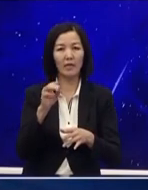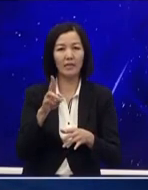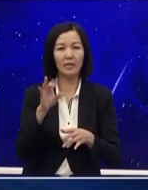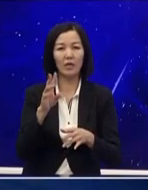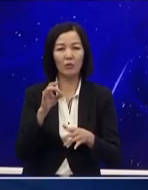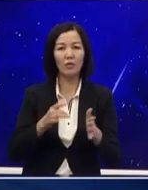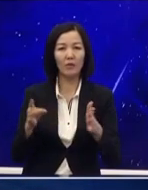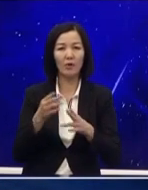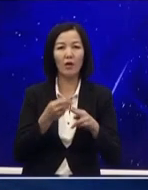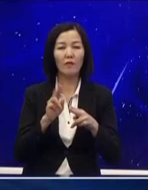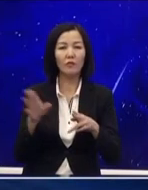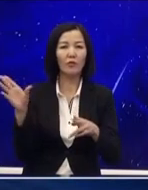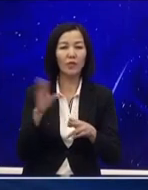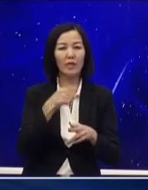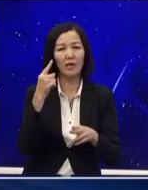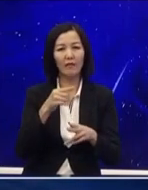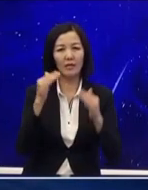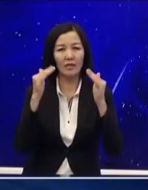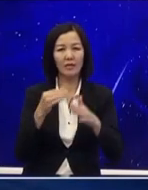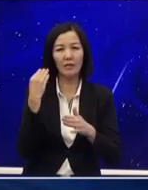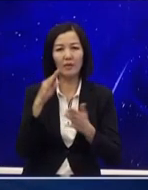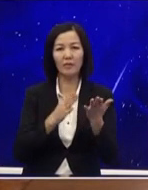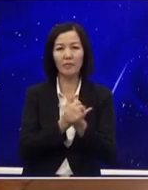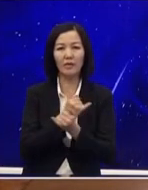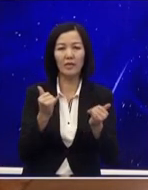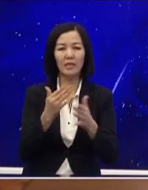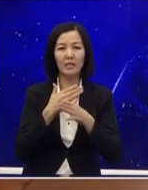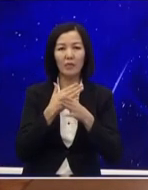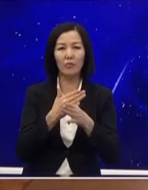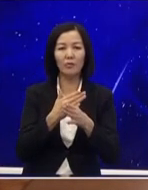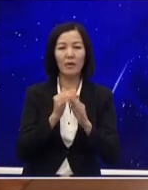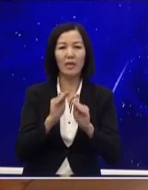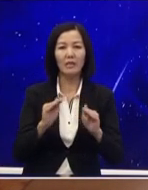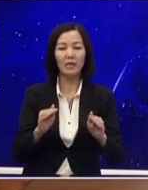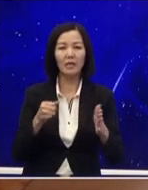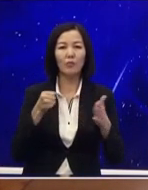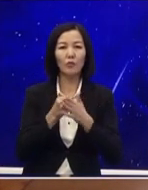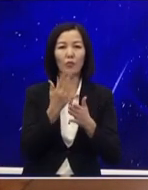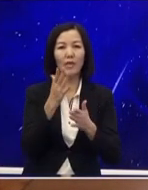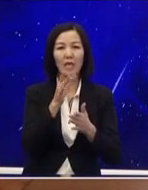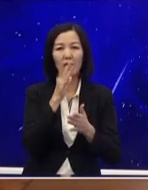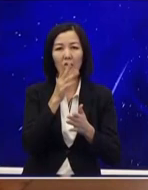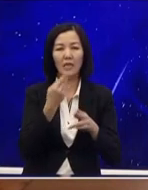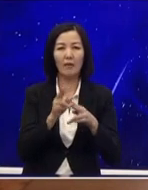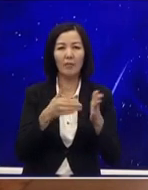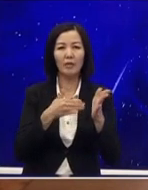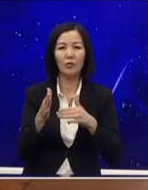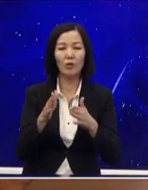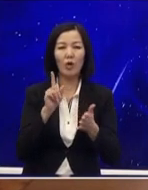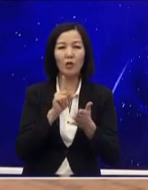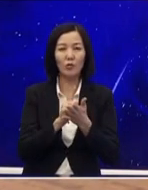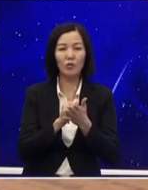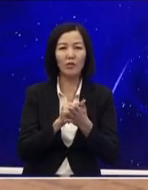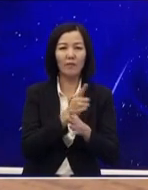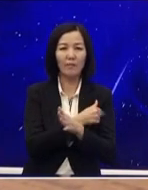Кирбулакском районах. Все это говорит о низком качестве оказания медицинской помощи детям до 5 лет. Об отсутствии должного